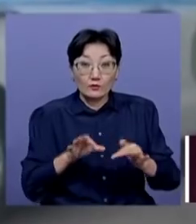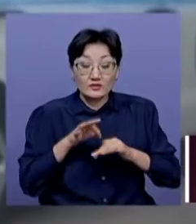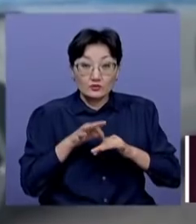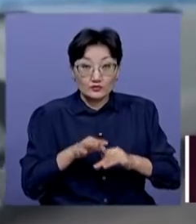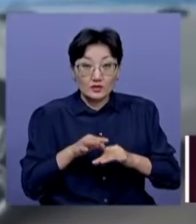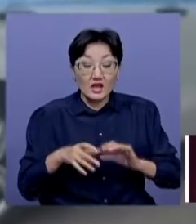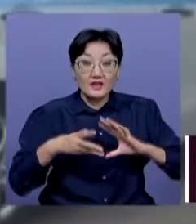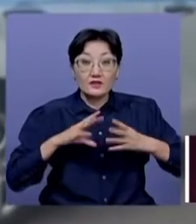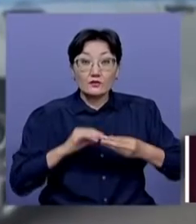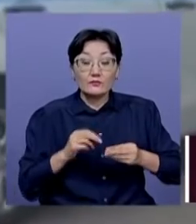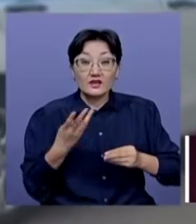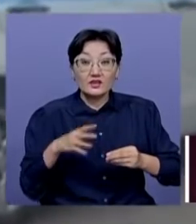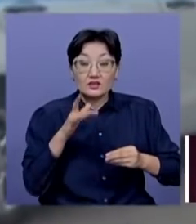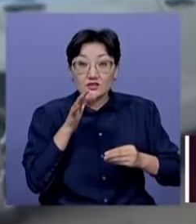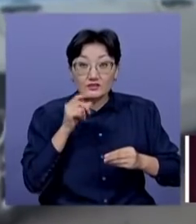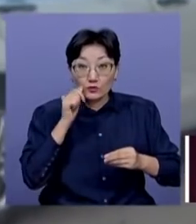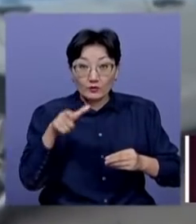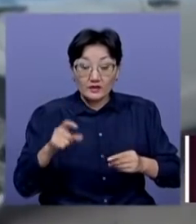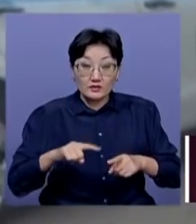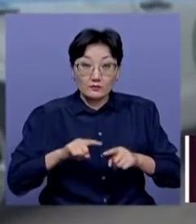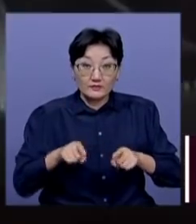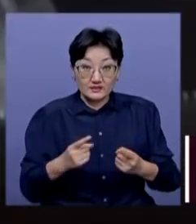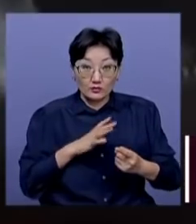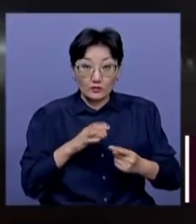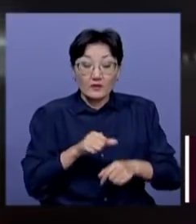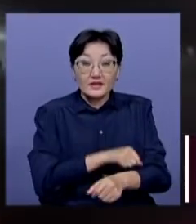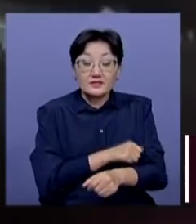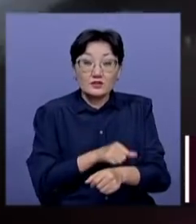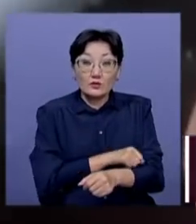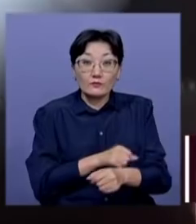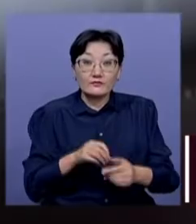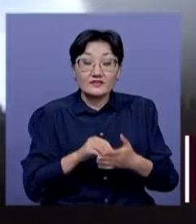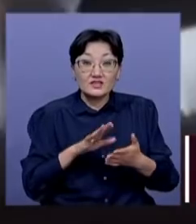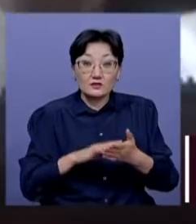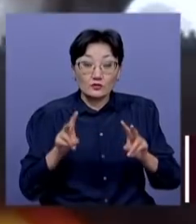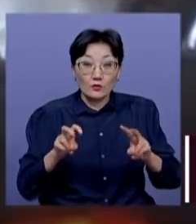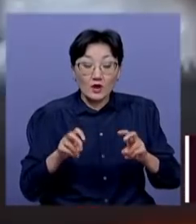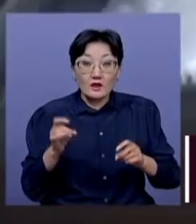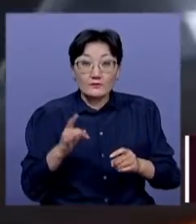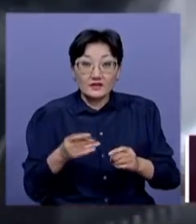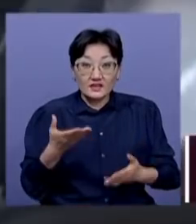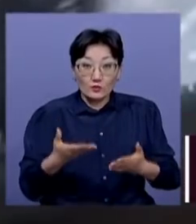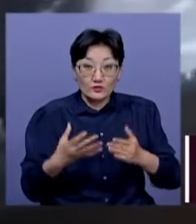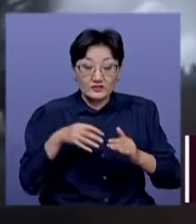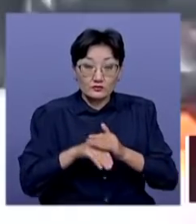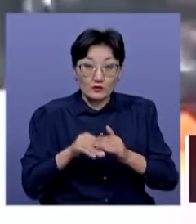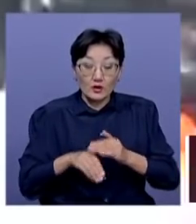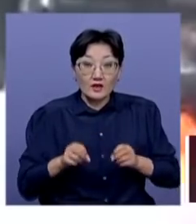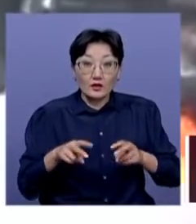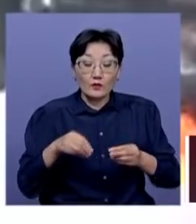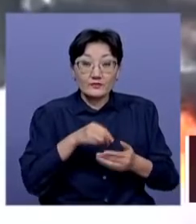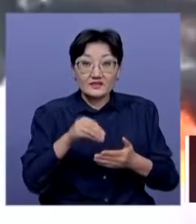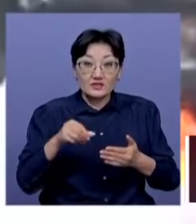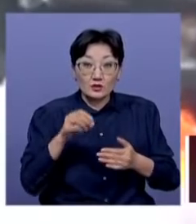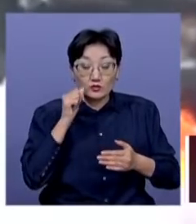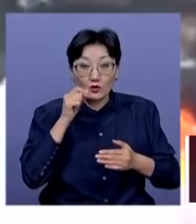ұйымдастырылып, нәтижесінде 40 жастағы азамат қамауға алынды. Нашақорлар чектер деп атайтын, мөлшері өлшеніп салынған қауіпті ұнтақты ер